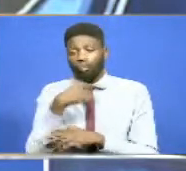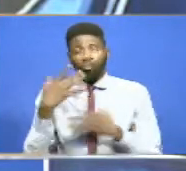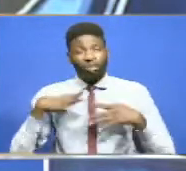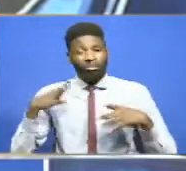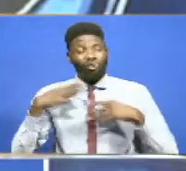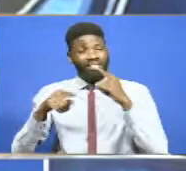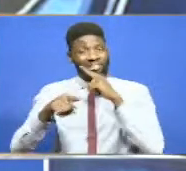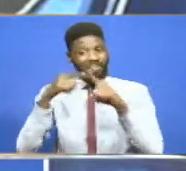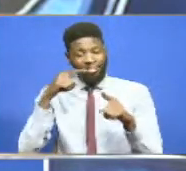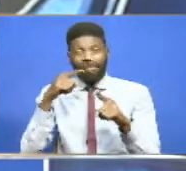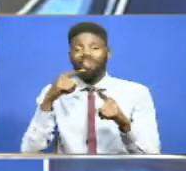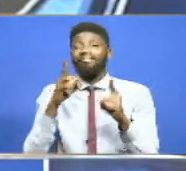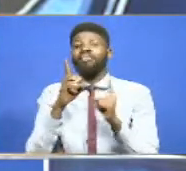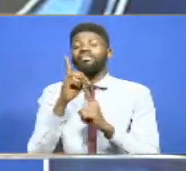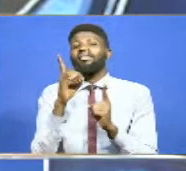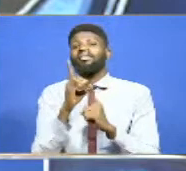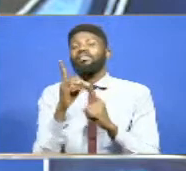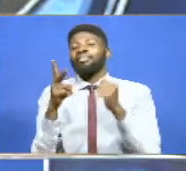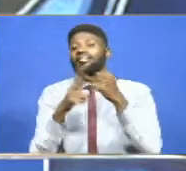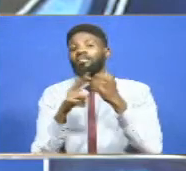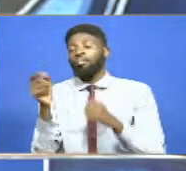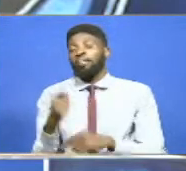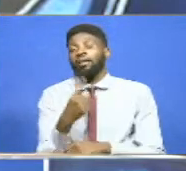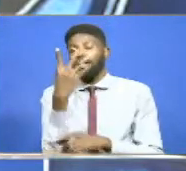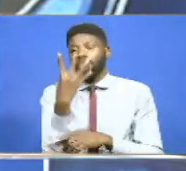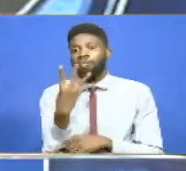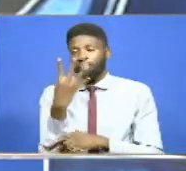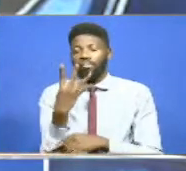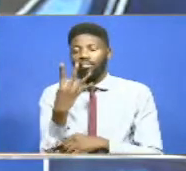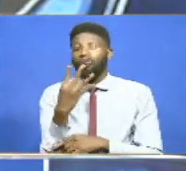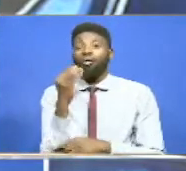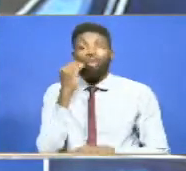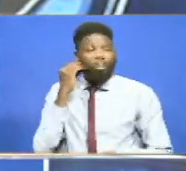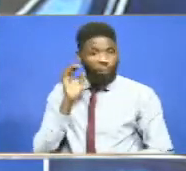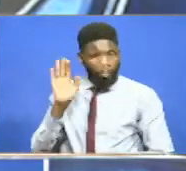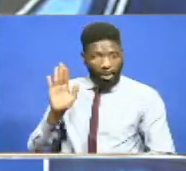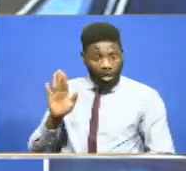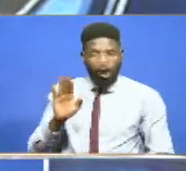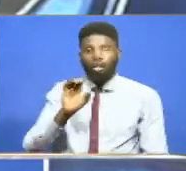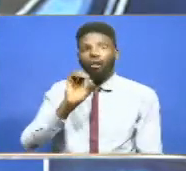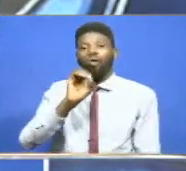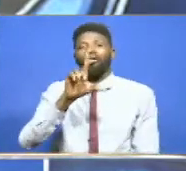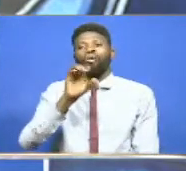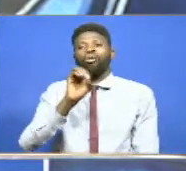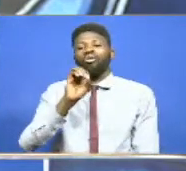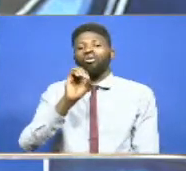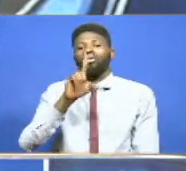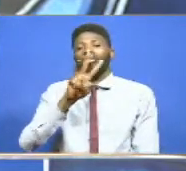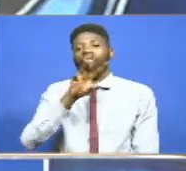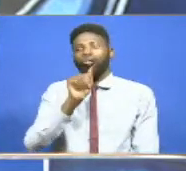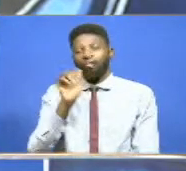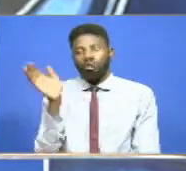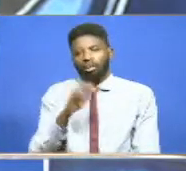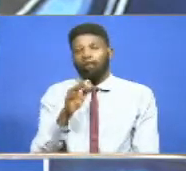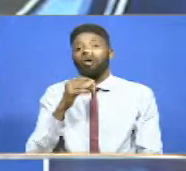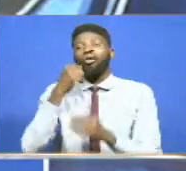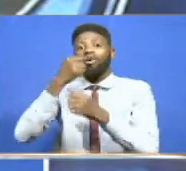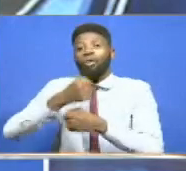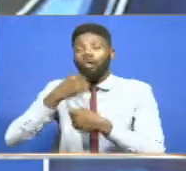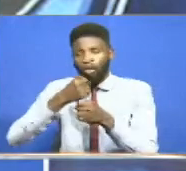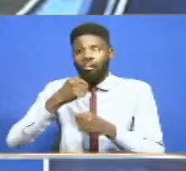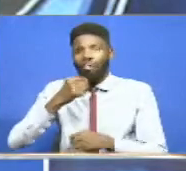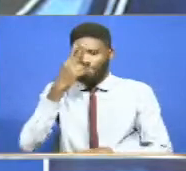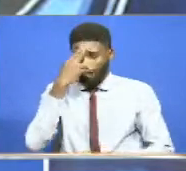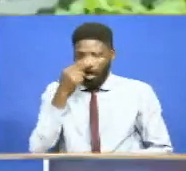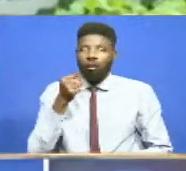mwaka 2021 nyumbani kwake huko Ololwa Ngong katika kaunti ya Kajiado. Tupate taarifa kamili na mwanahabari wetu